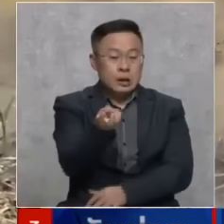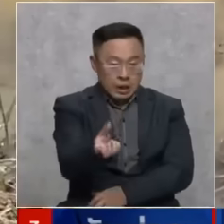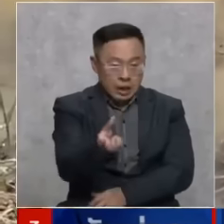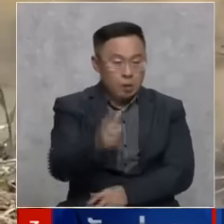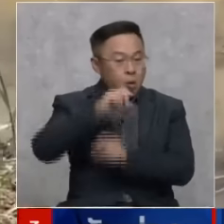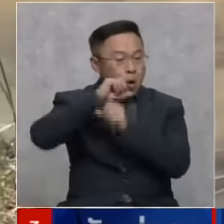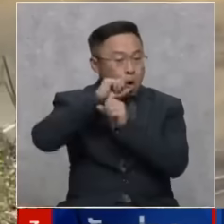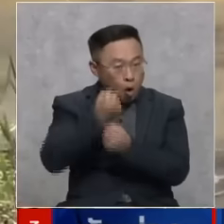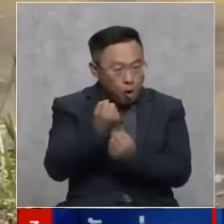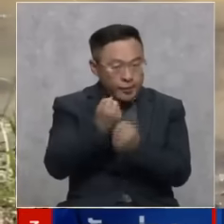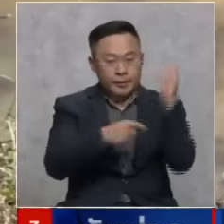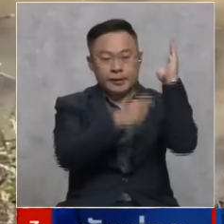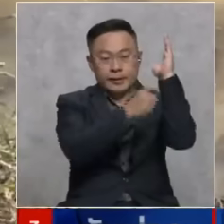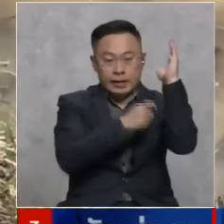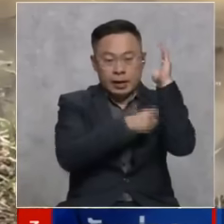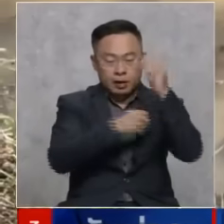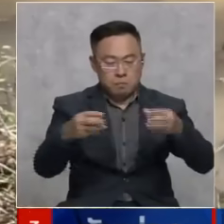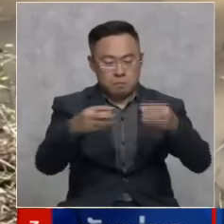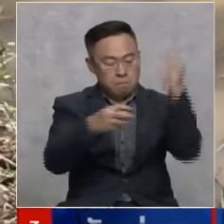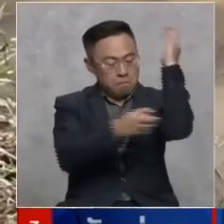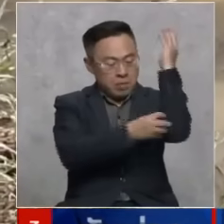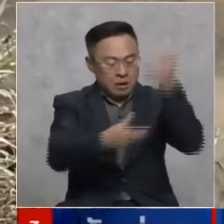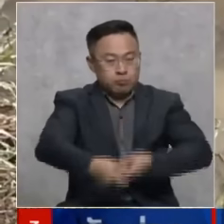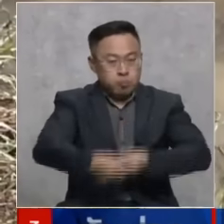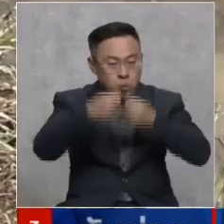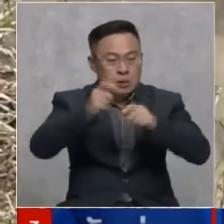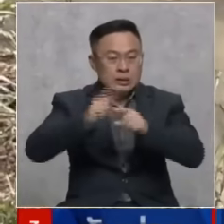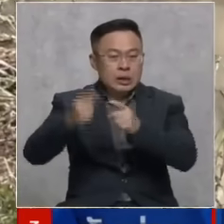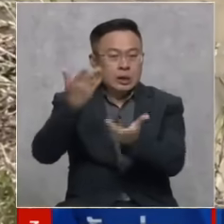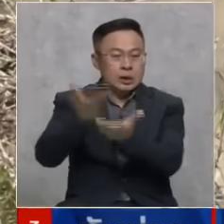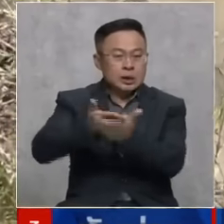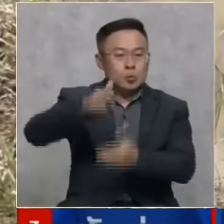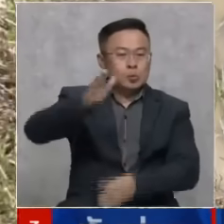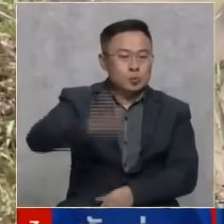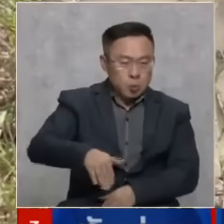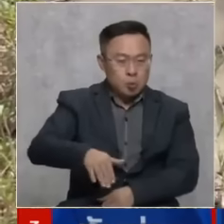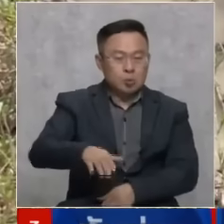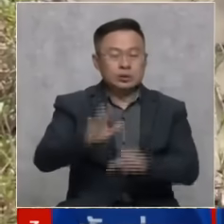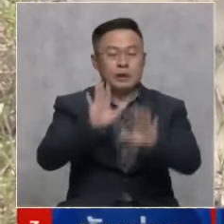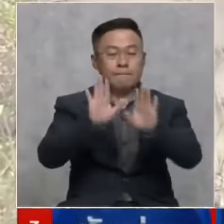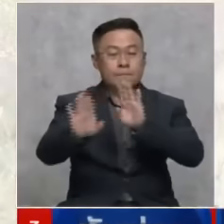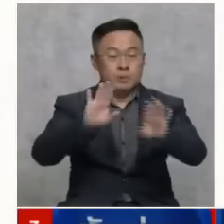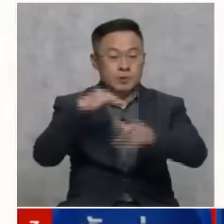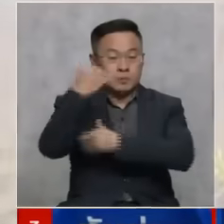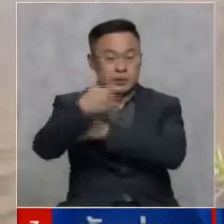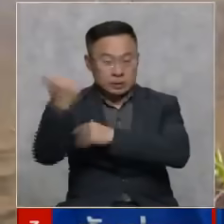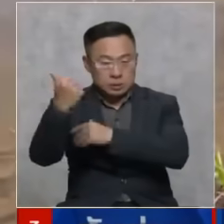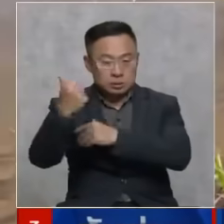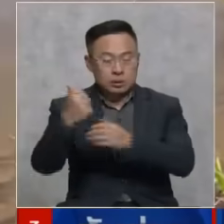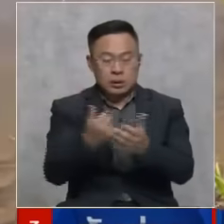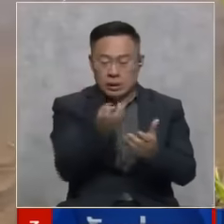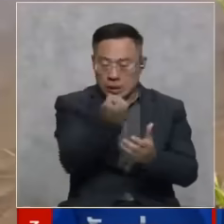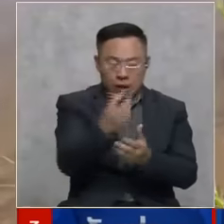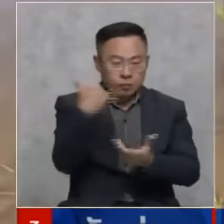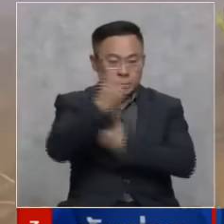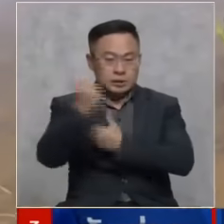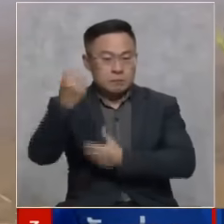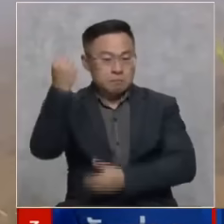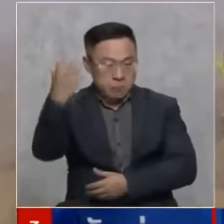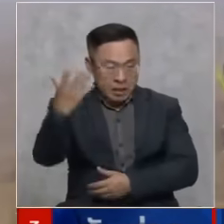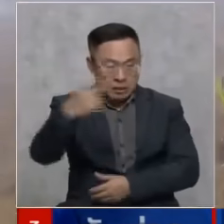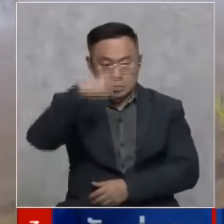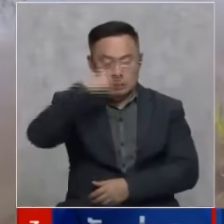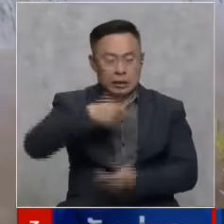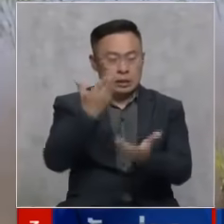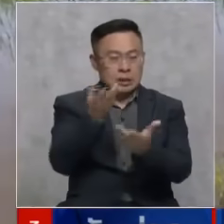อ้อยยางพารามันสำปะหลังราคาตกต่ำเมื่อเทียบกับประเทศคู่แข่งผลผลิตต่ำต้นทุนสูงจึงทำให้เกษต